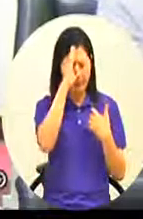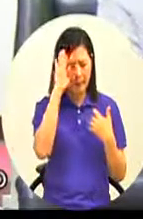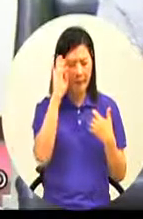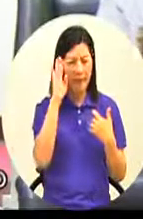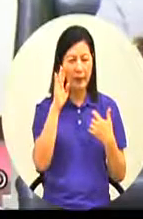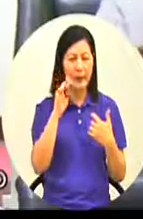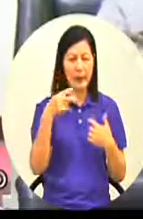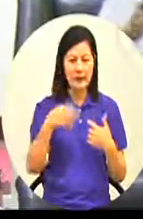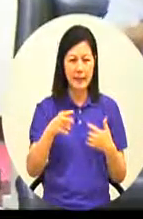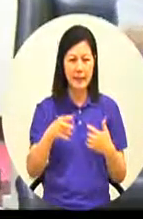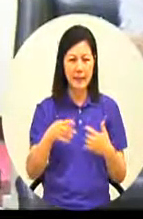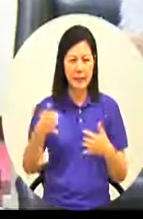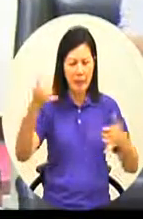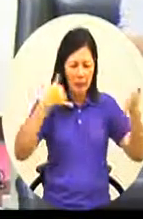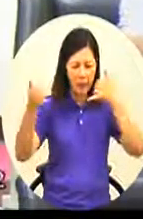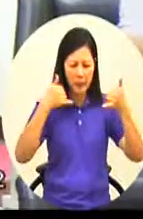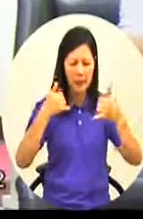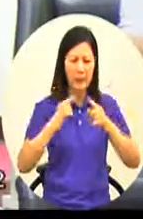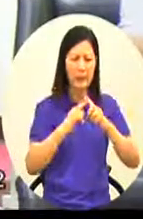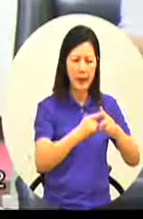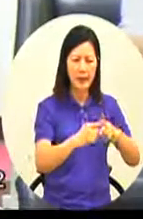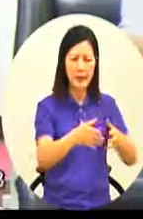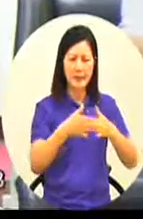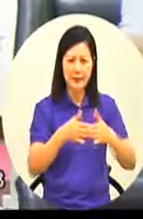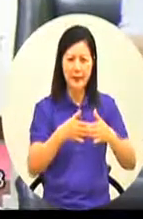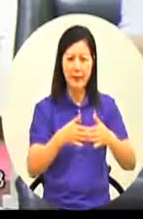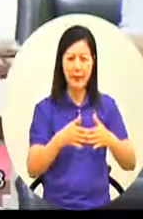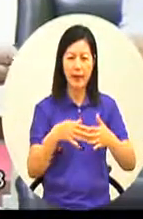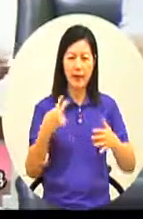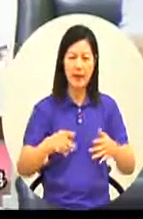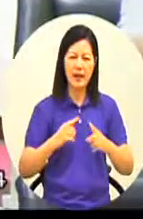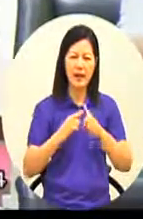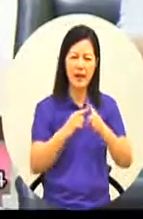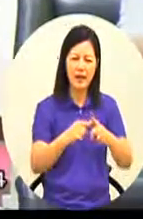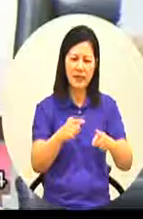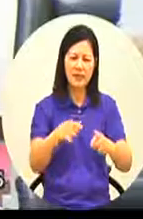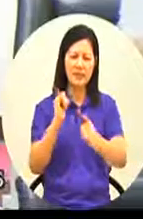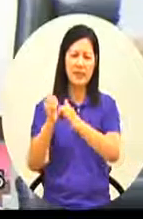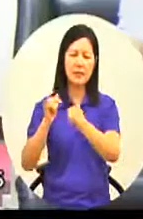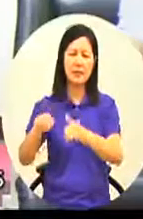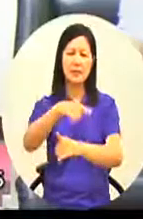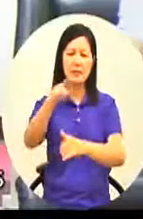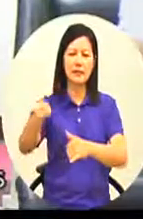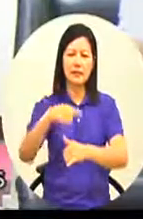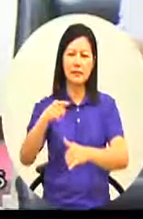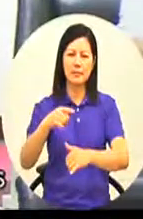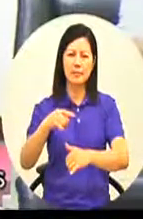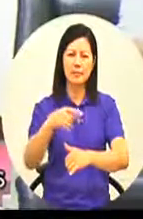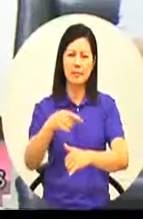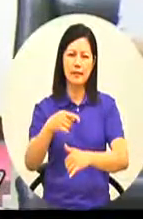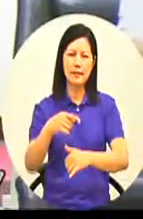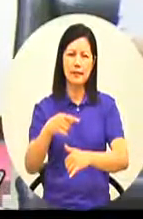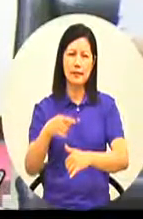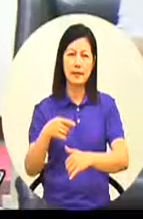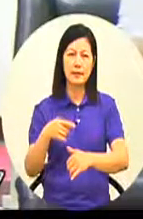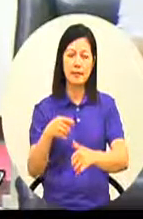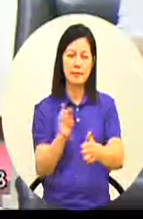受着这无去阁袂使，买去，迄个百姓阁产生不好的